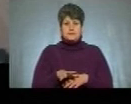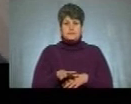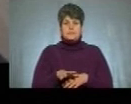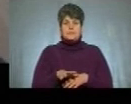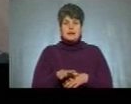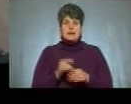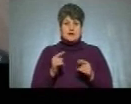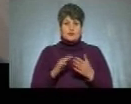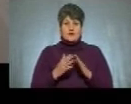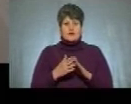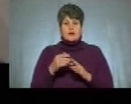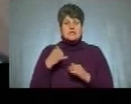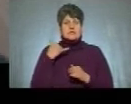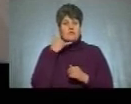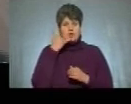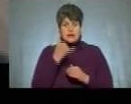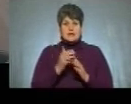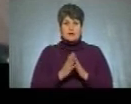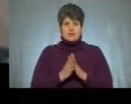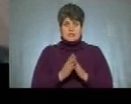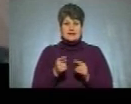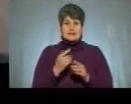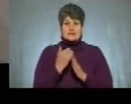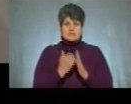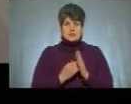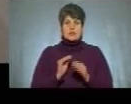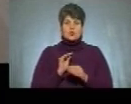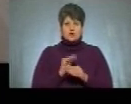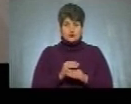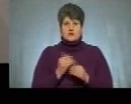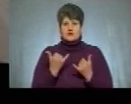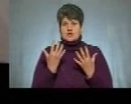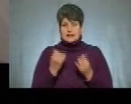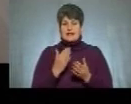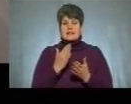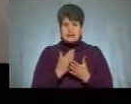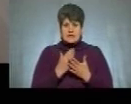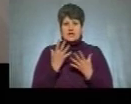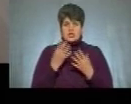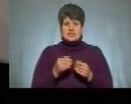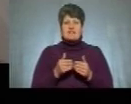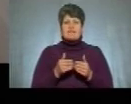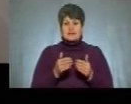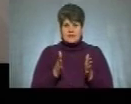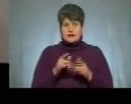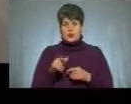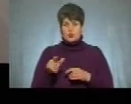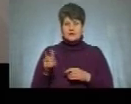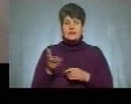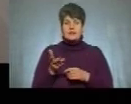там обставин. Вони дзвонили і просили, і такі списки додаткові на сьогоднішній день в нас є, і вони ще відкриті, і люди,